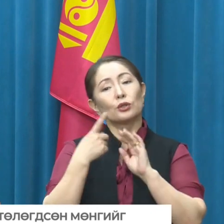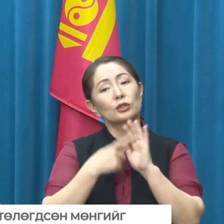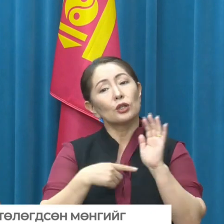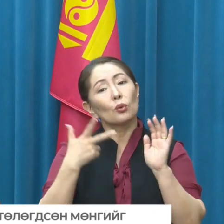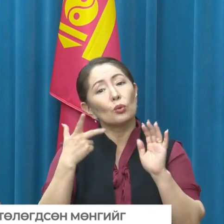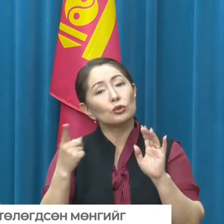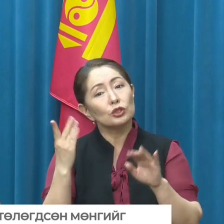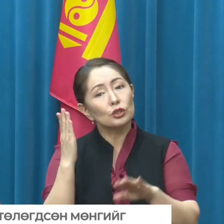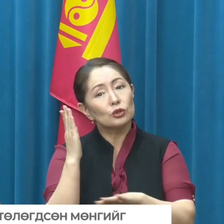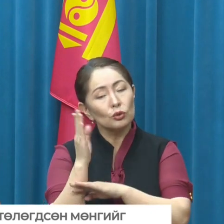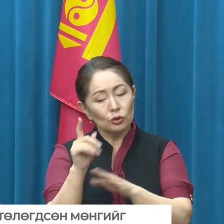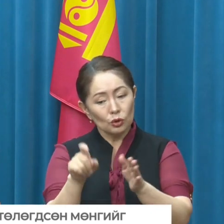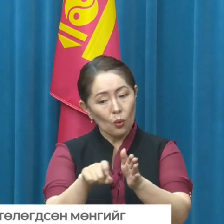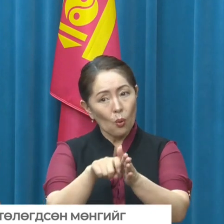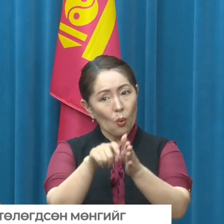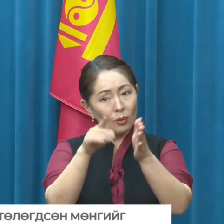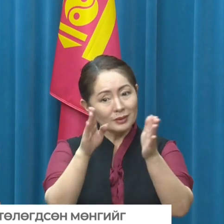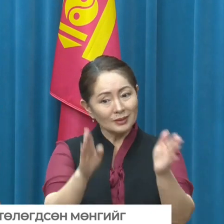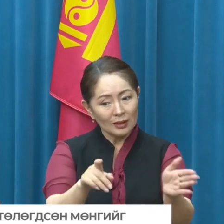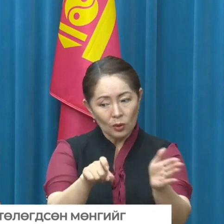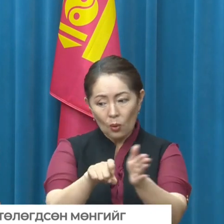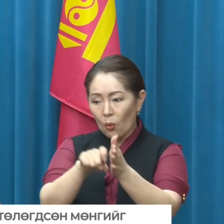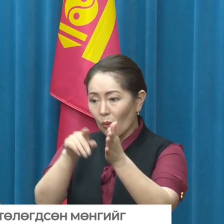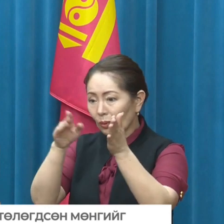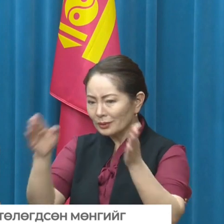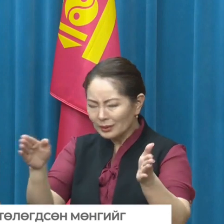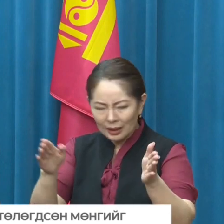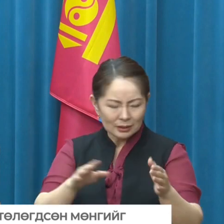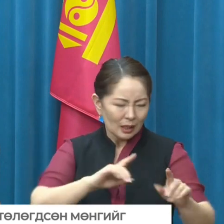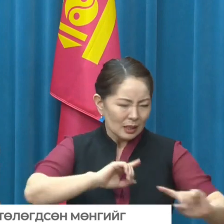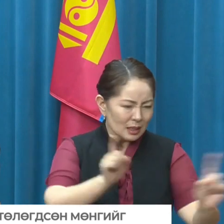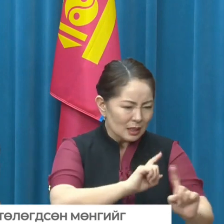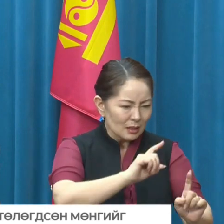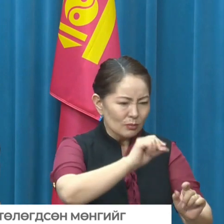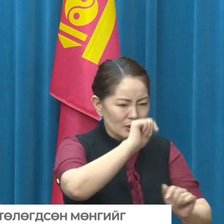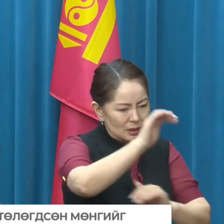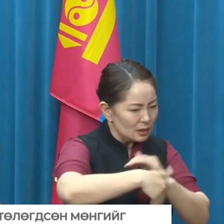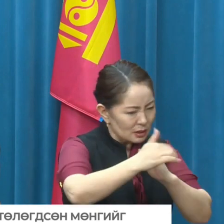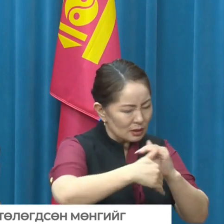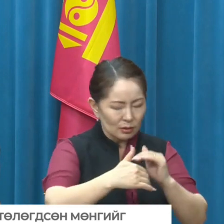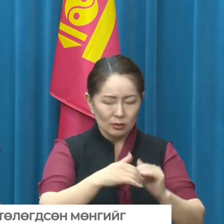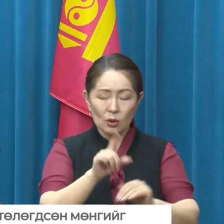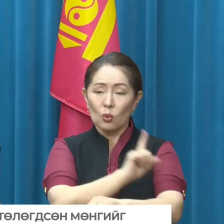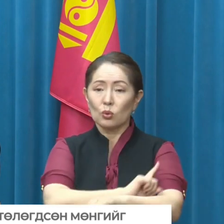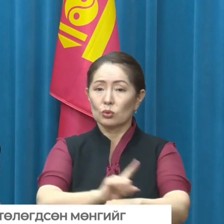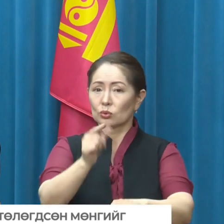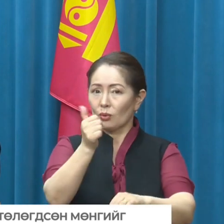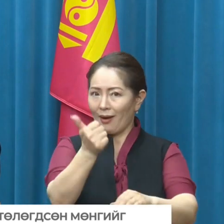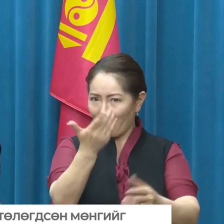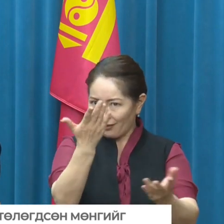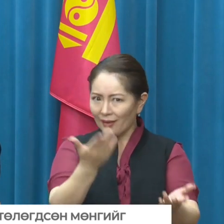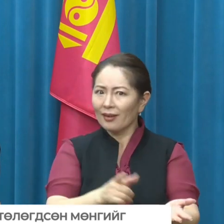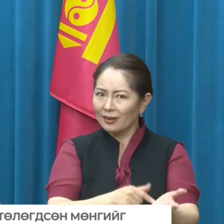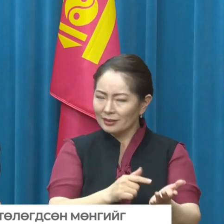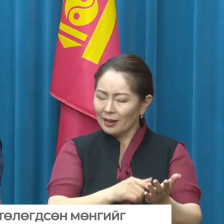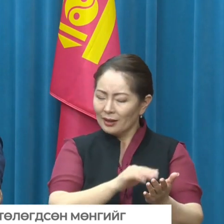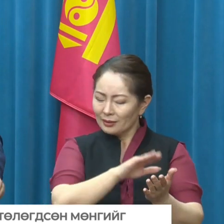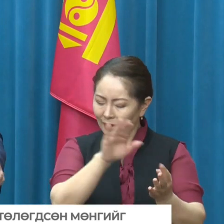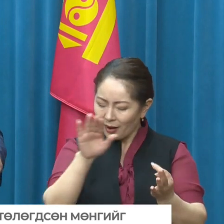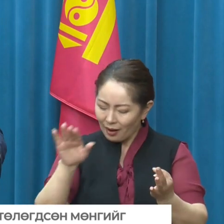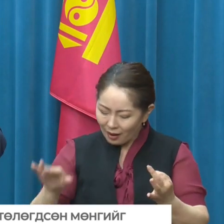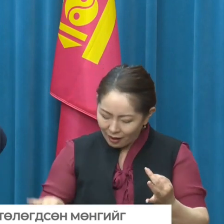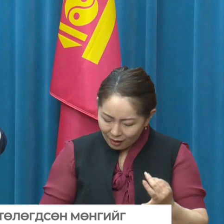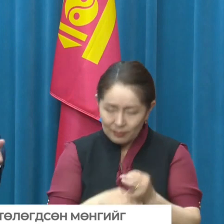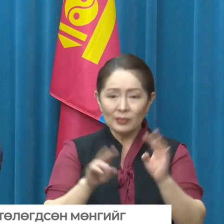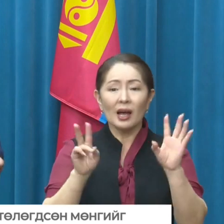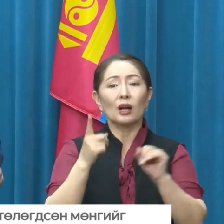гэхэд энэ хугацаануудад бодиттой үр дүн гаргах хэрэгтэй байна. Бодиттой үр дүн гаргаж иж 12 сарын 31-нээр бид тайлан